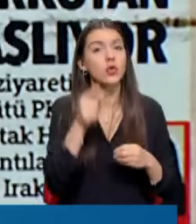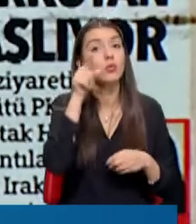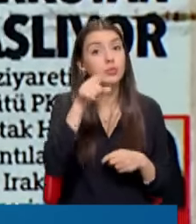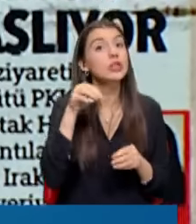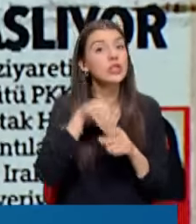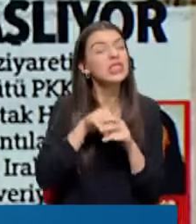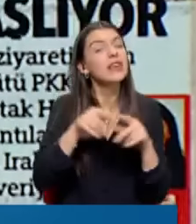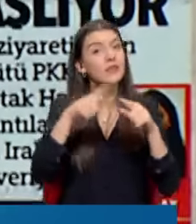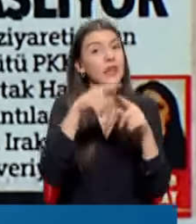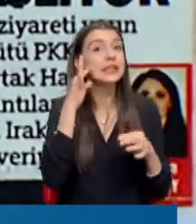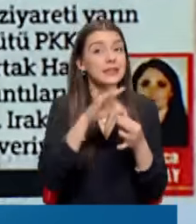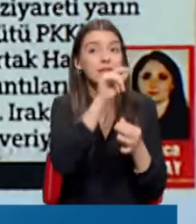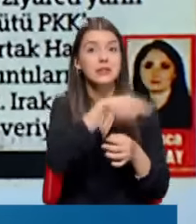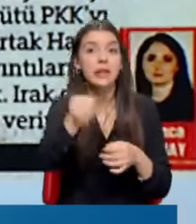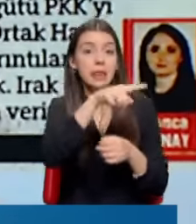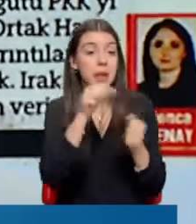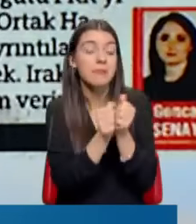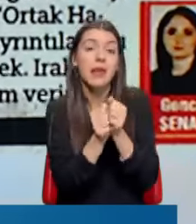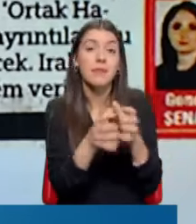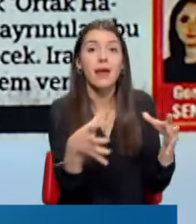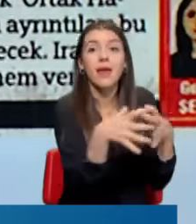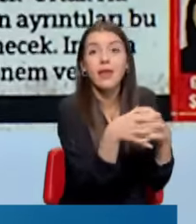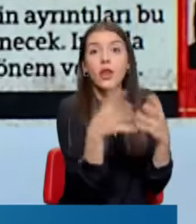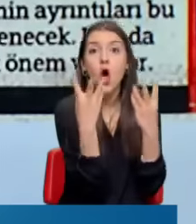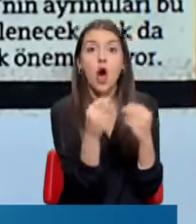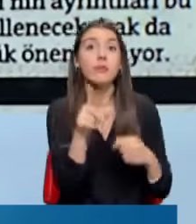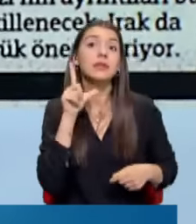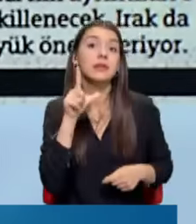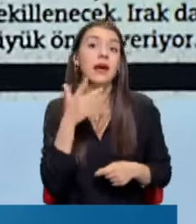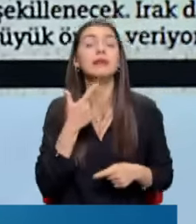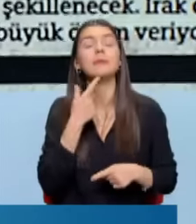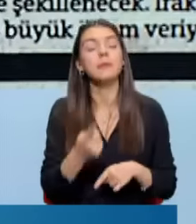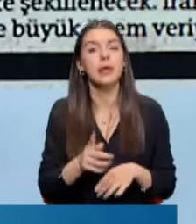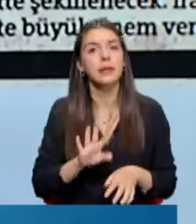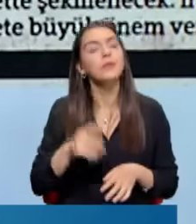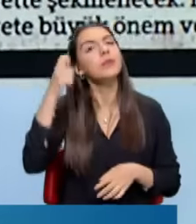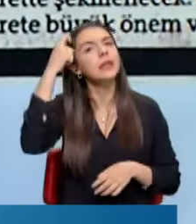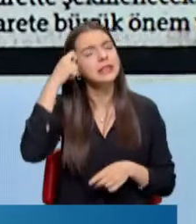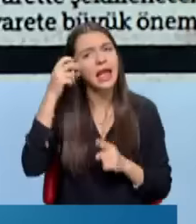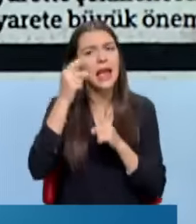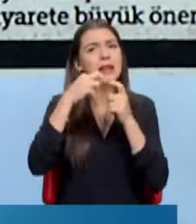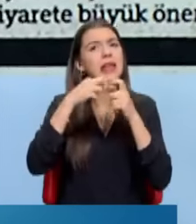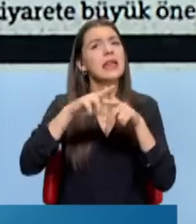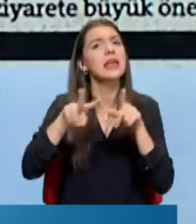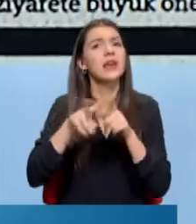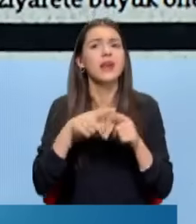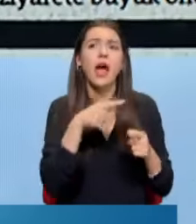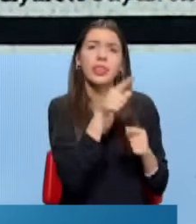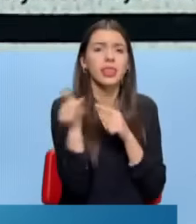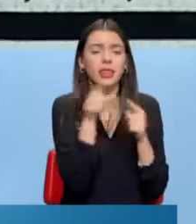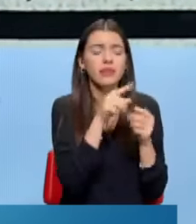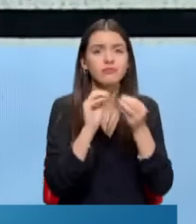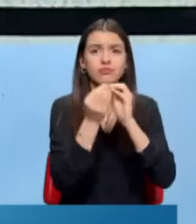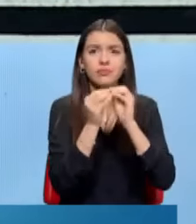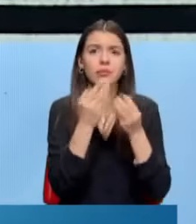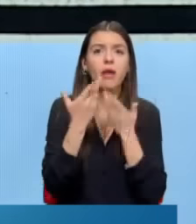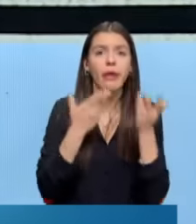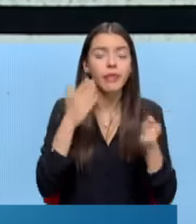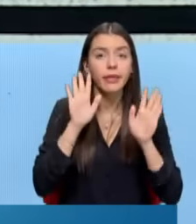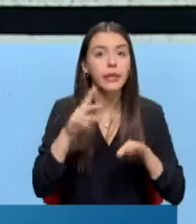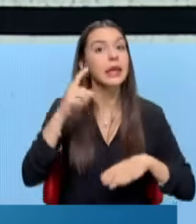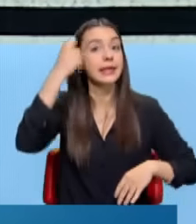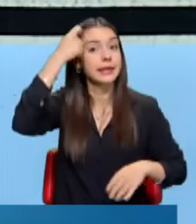Filistinlilerin birlik içinde hareket etmesinin önemine değindi. İsrail ile İran arasındaki gerilime de değinen Erdoğan, yaşanan olayların